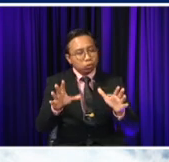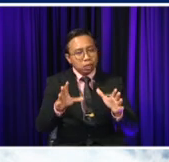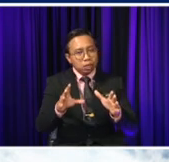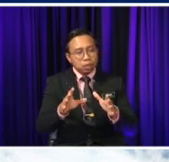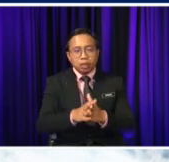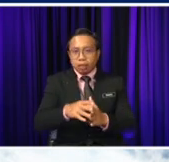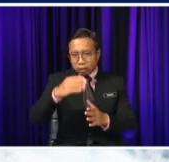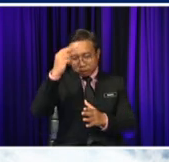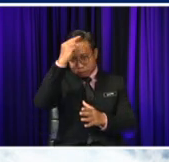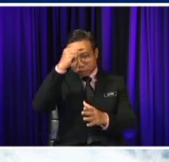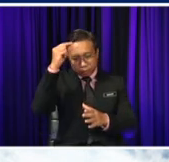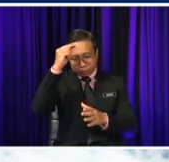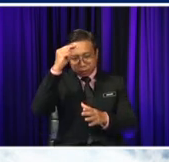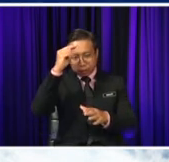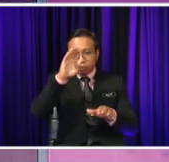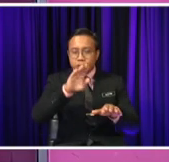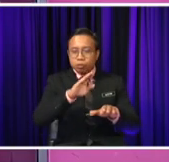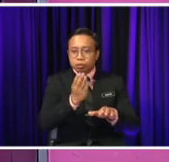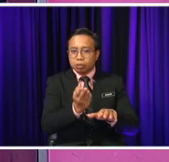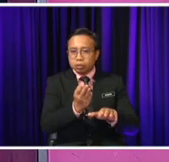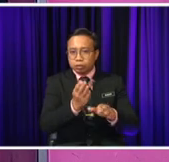Nabi Sallallahu Alaihi Wasallam